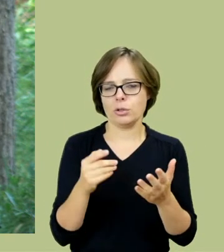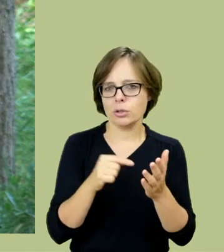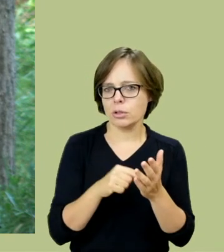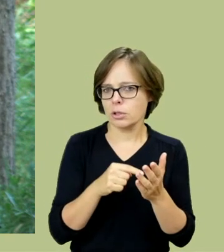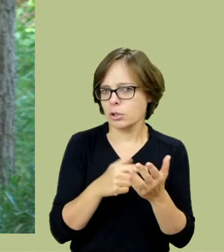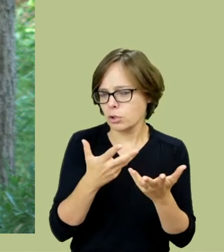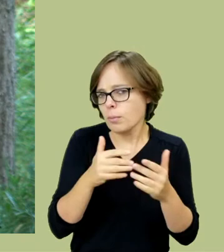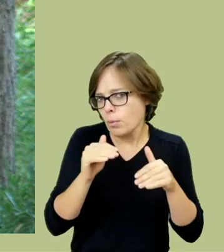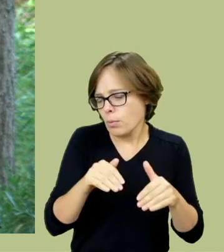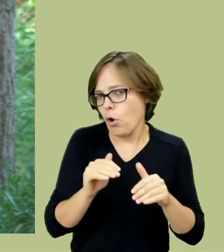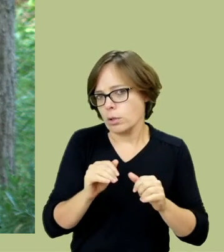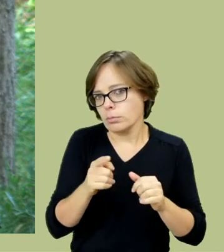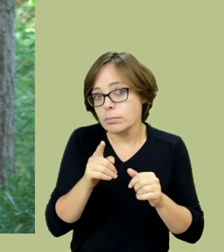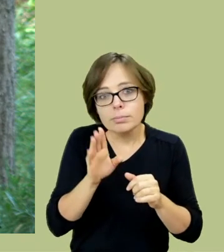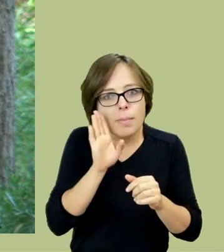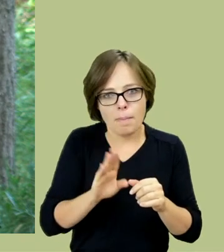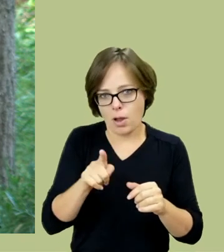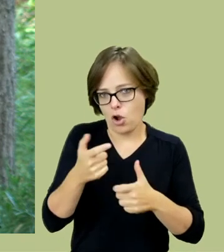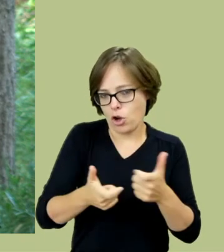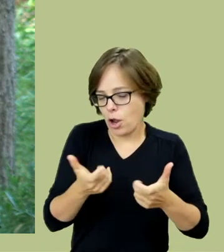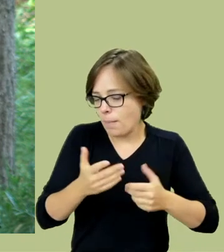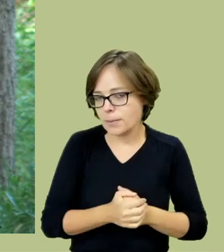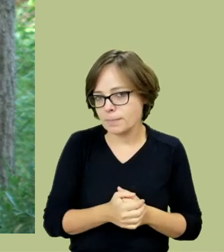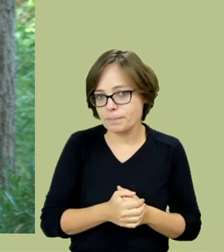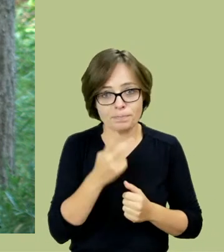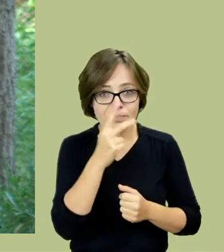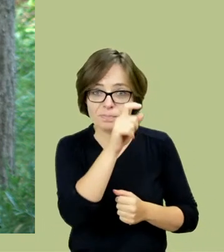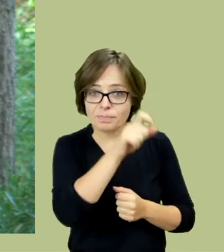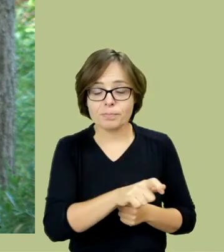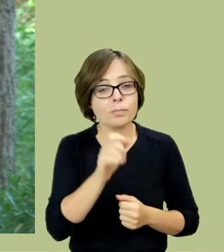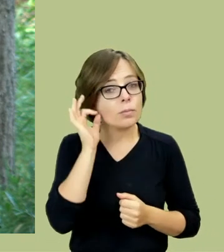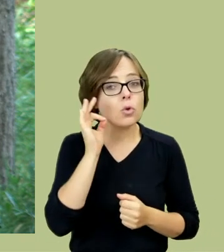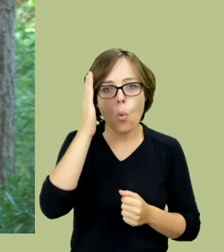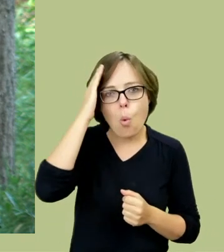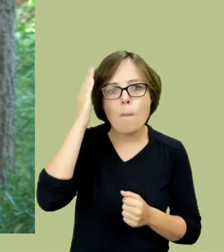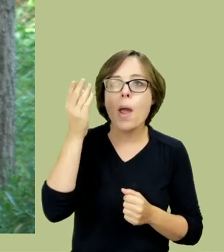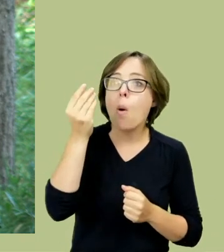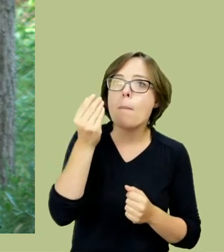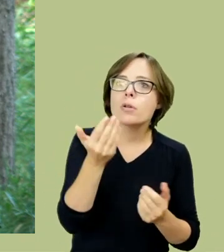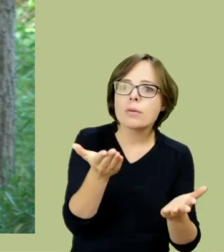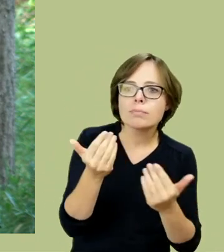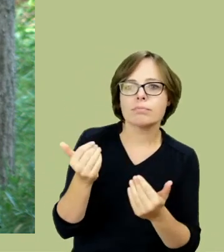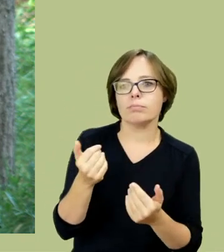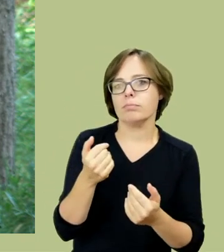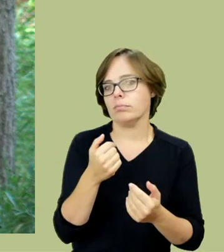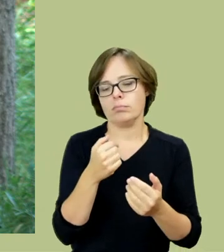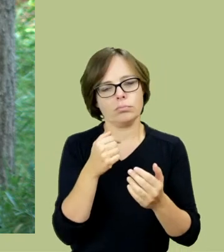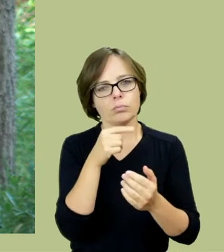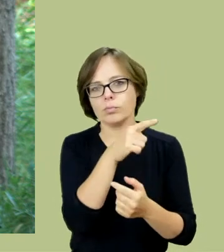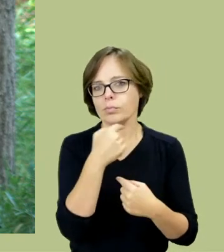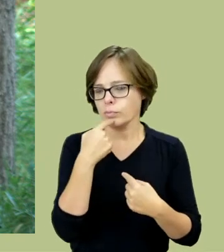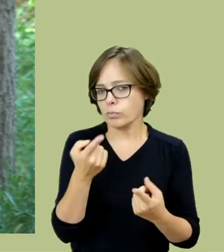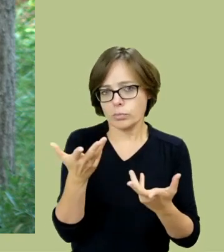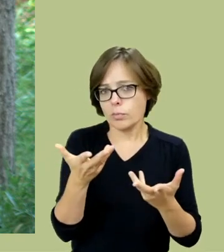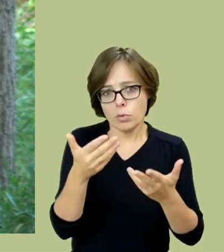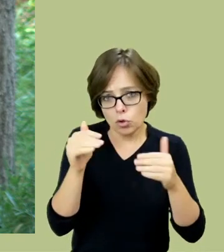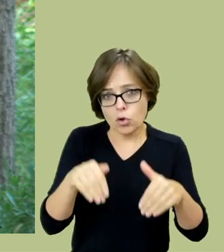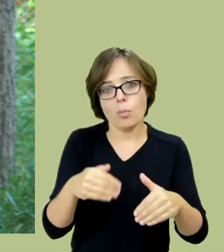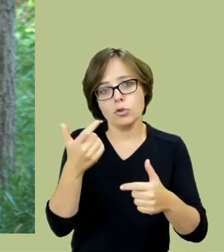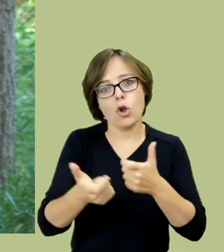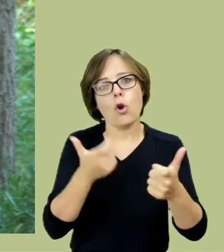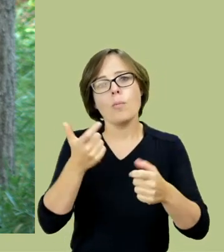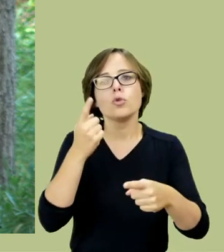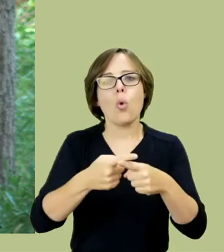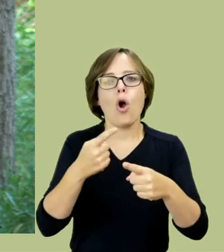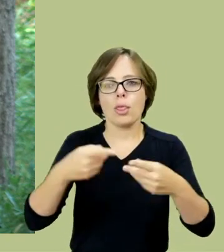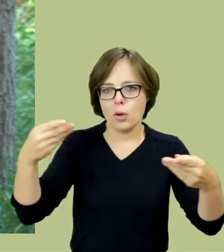do takiej działalności. Ona potrafiła zdobywać fundusze, mówiąc, proszę bardzo, róbmy składki członkowskie, skoro